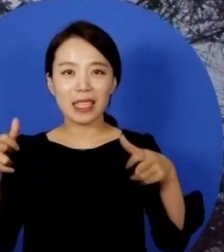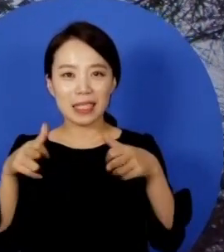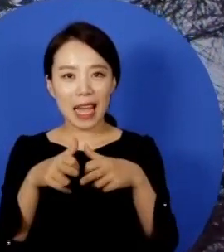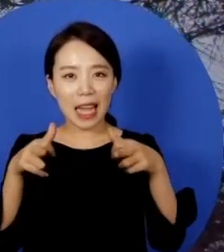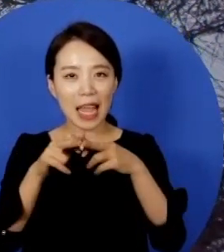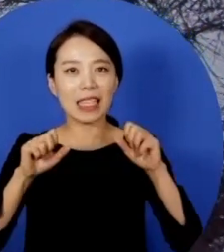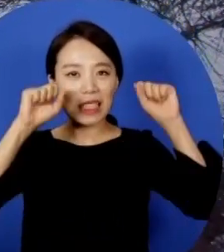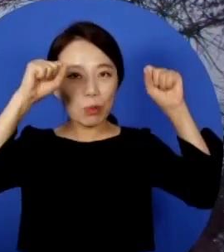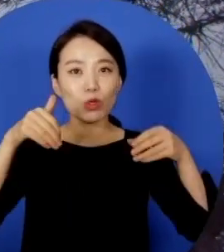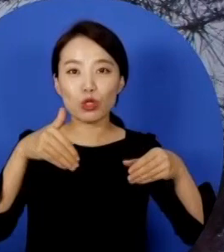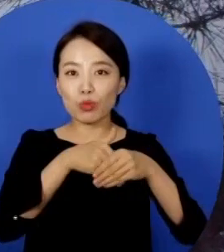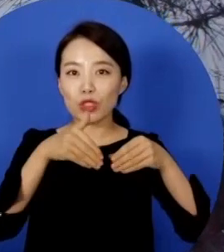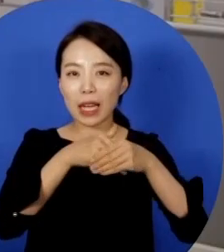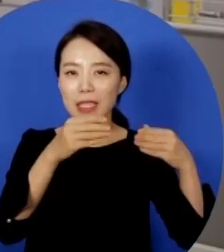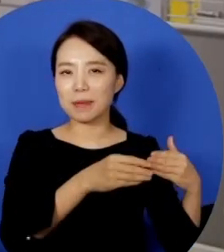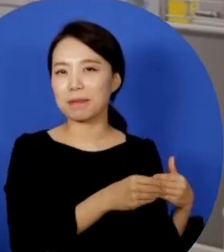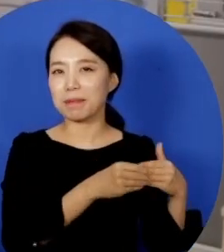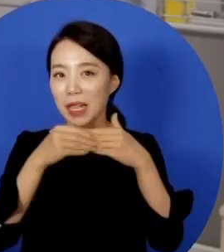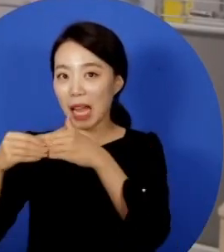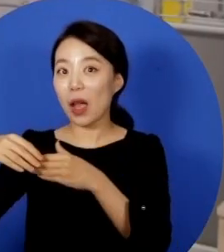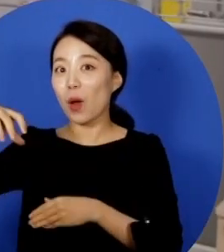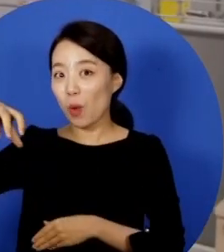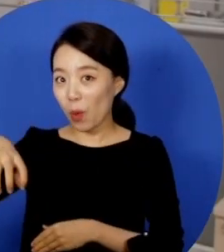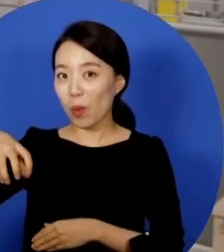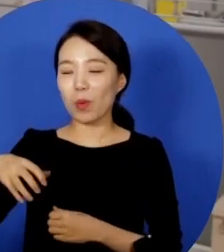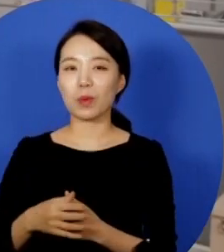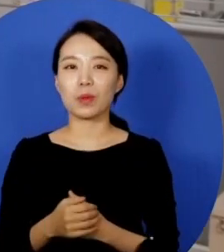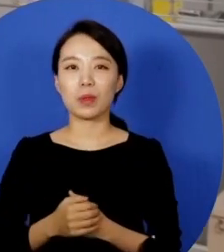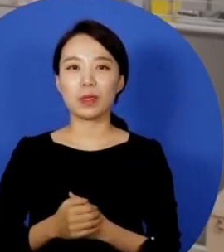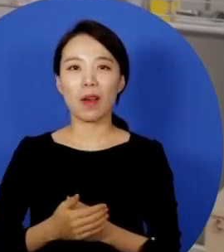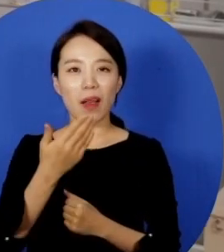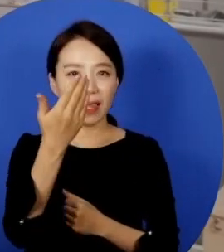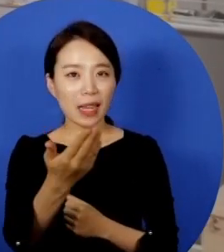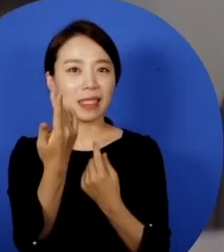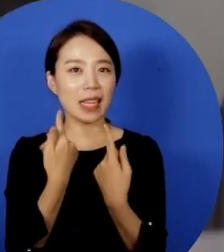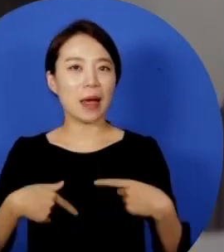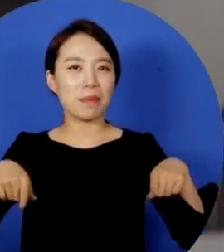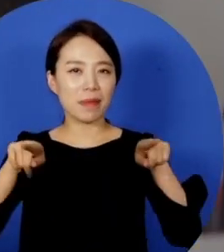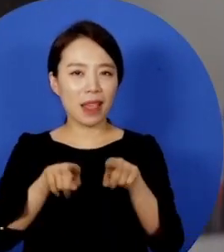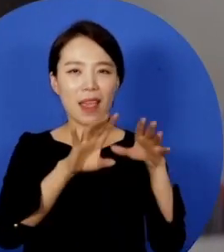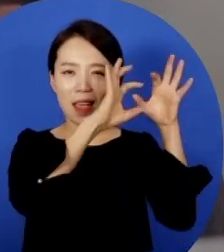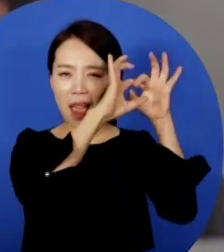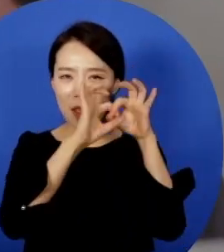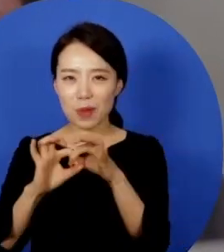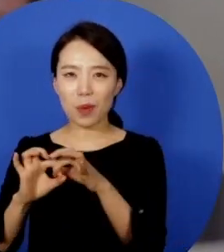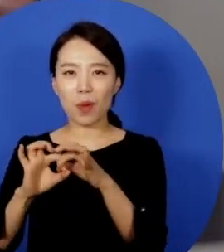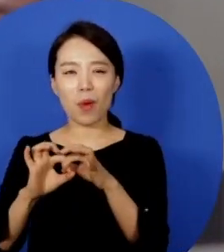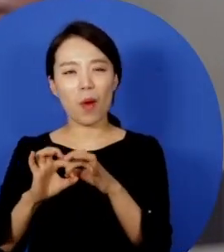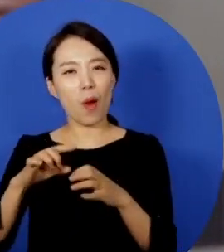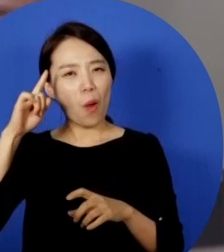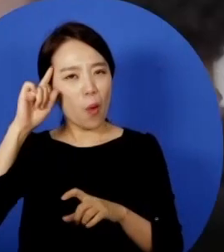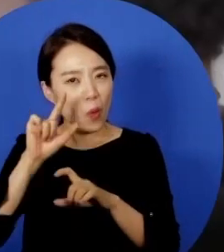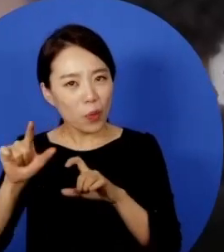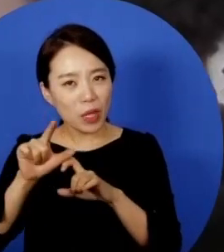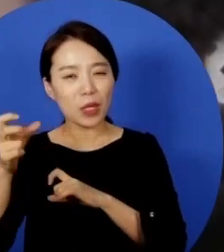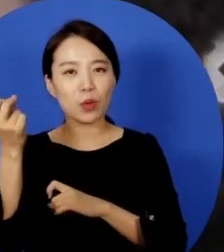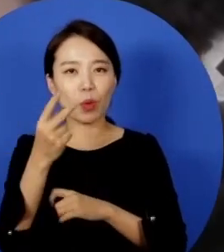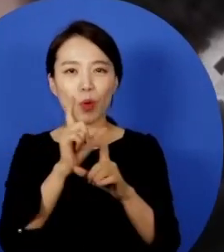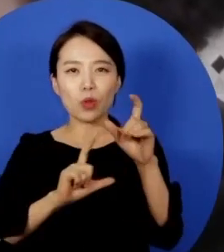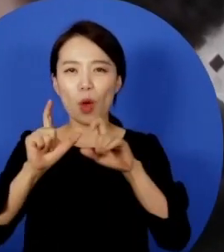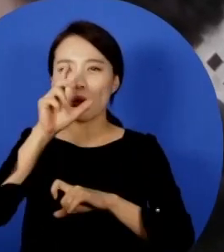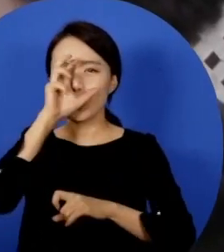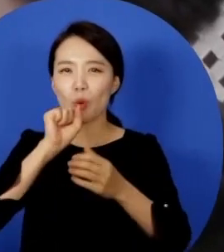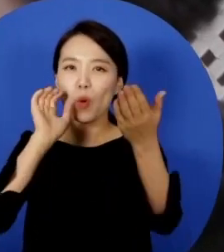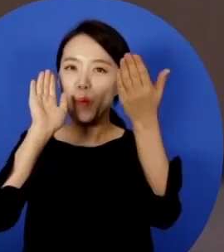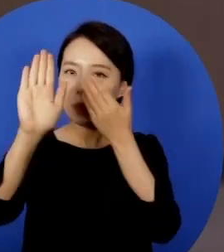우리는 장애인 스포츠 문화를 선도하는 대표 기관으로서 당신과 함께 계속해서 고민하고 더